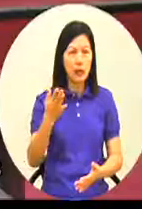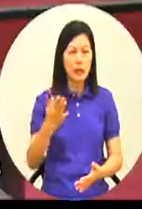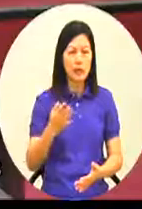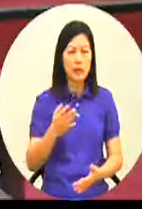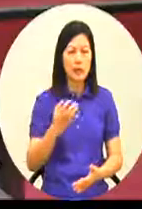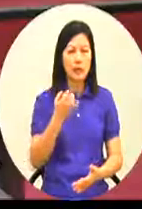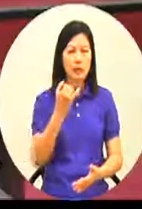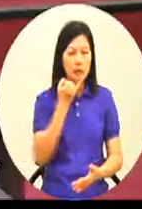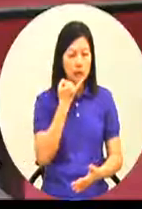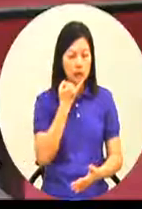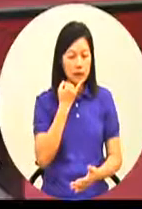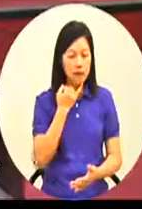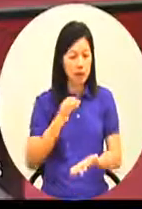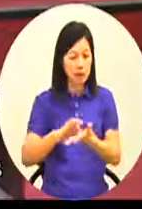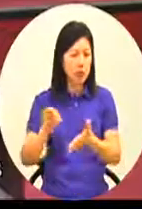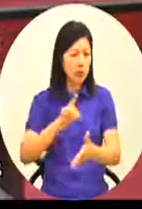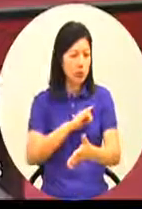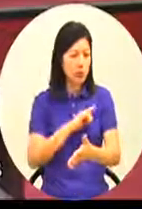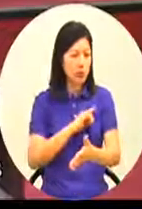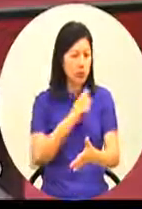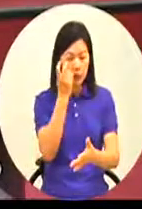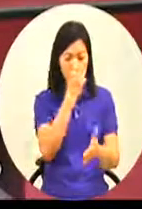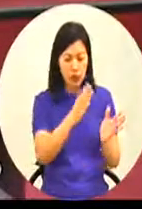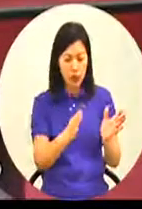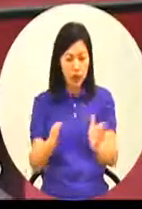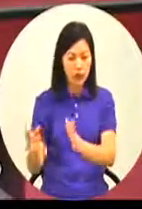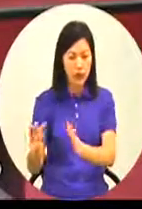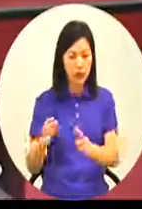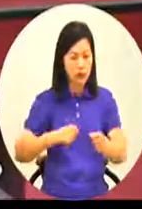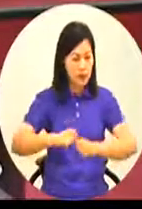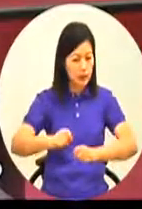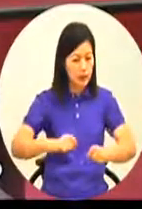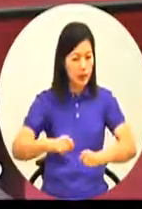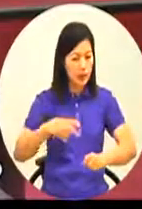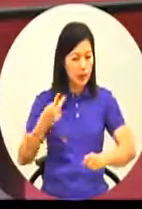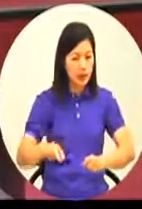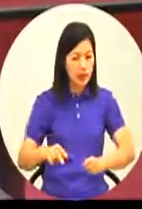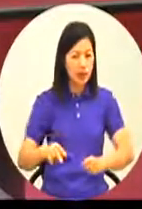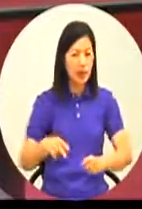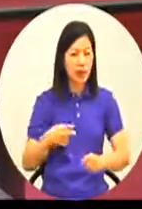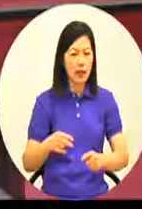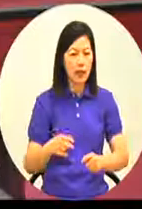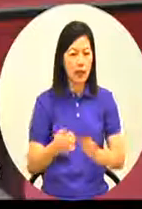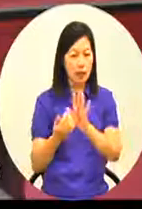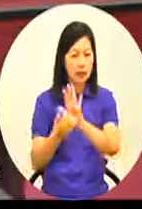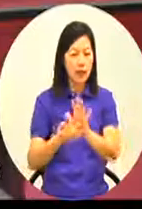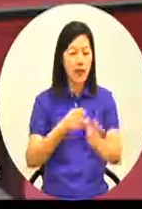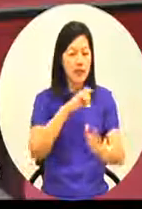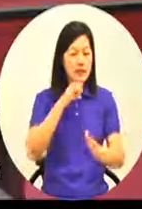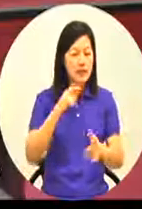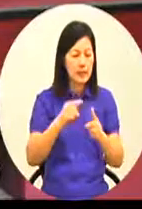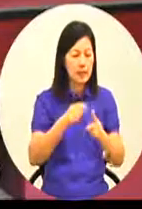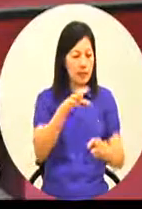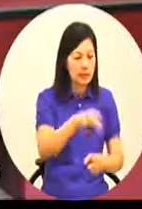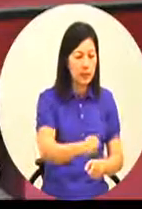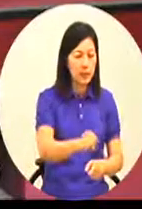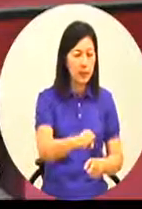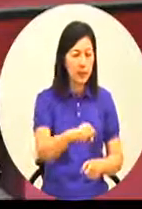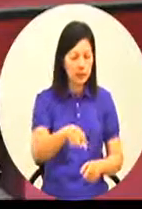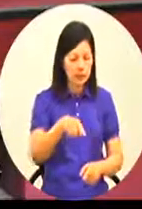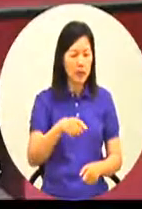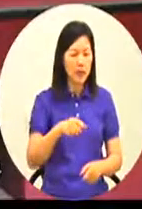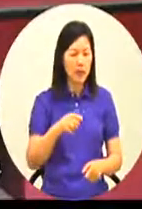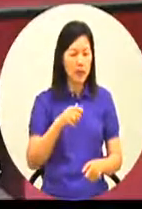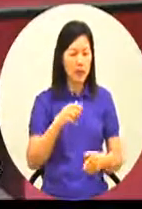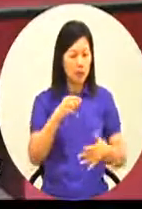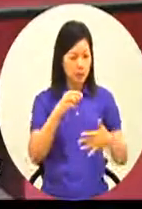以用我们的一些管理的措施，然后避免私人占用。我觉得这个是可以做得到的。那是不是